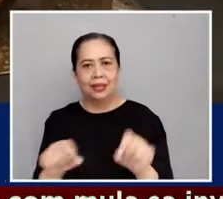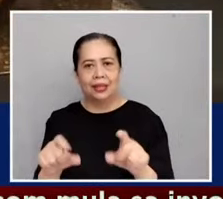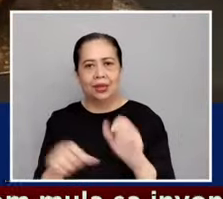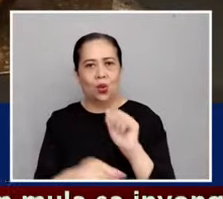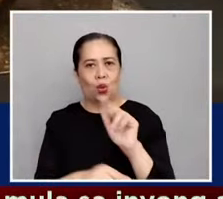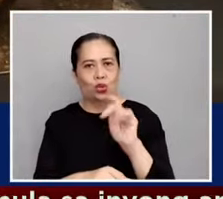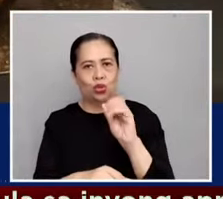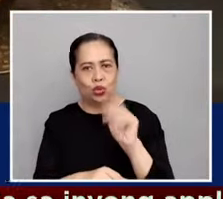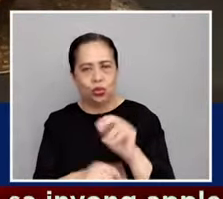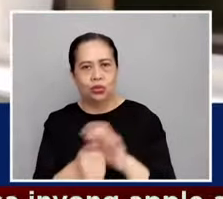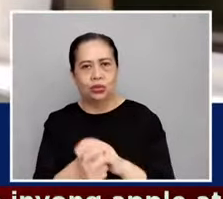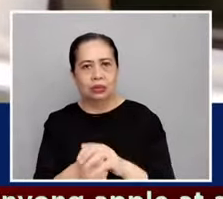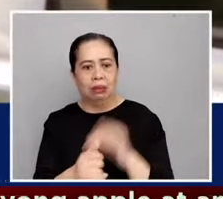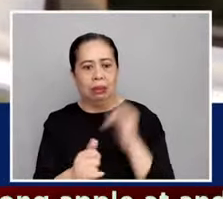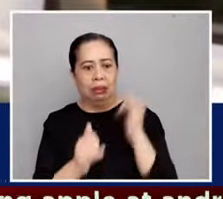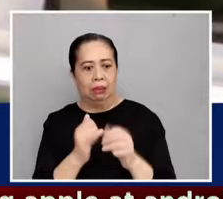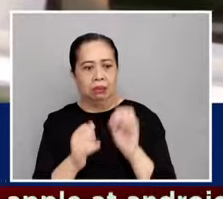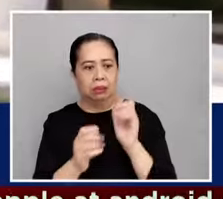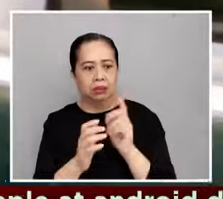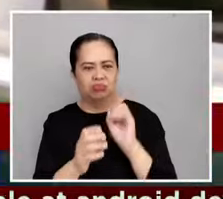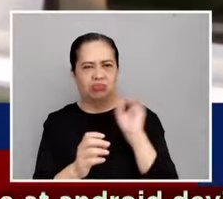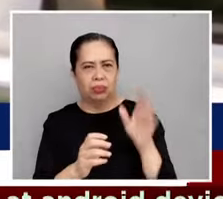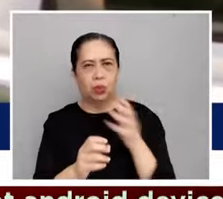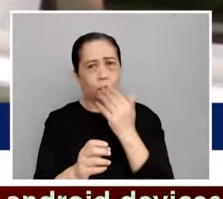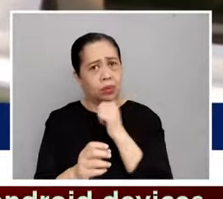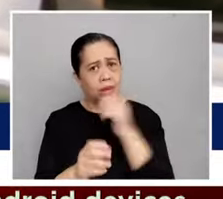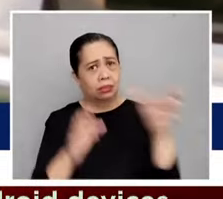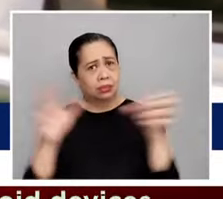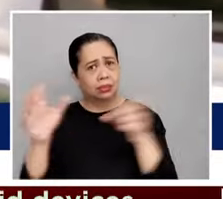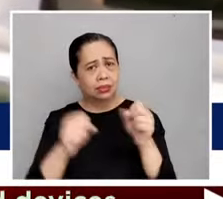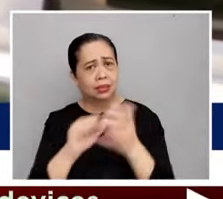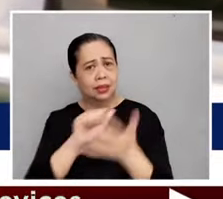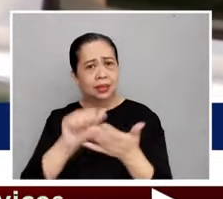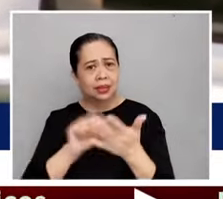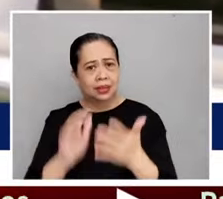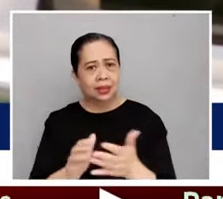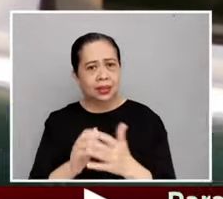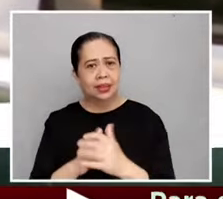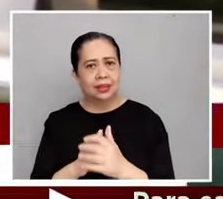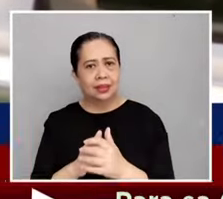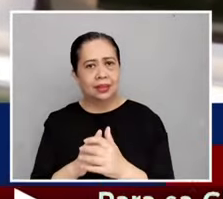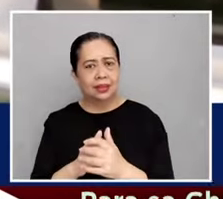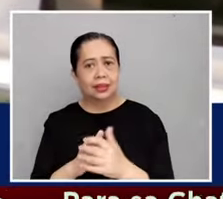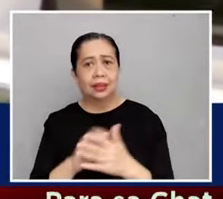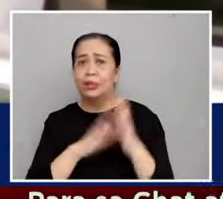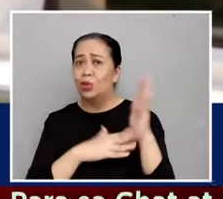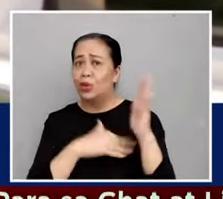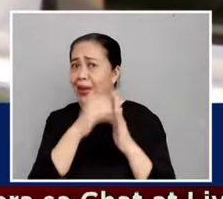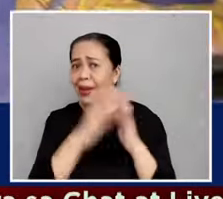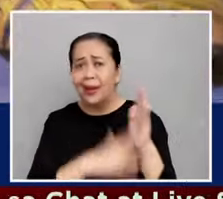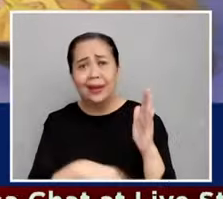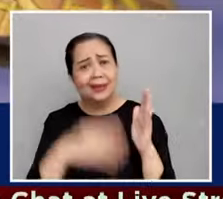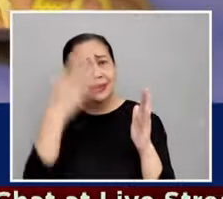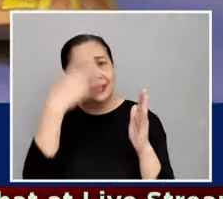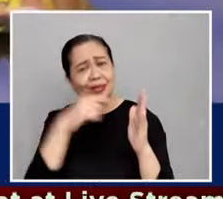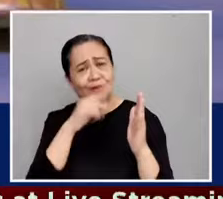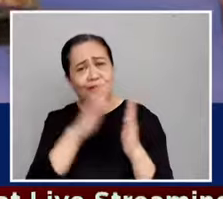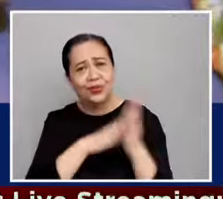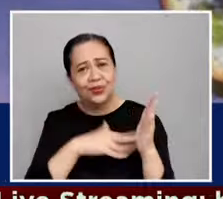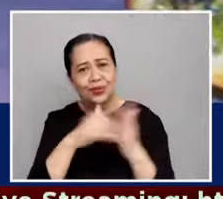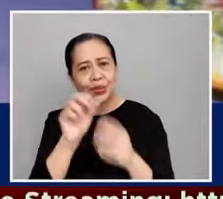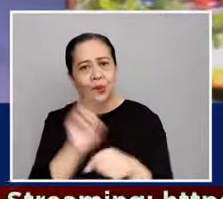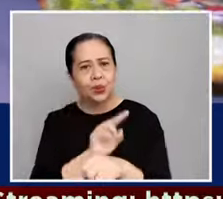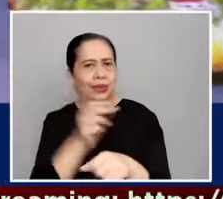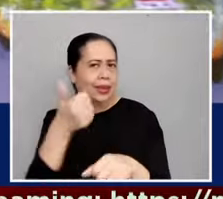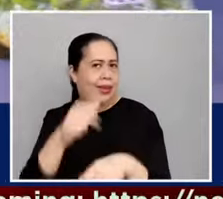nila yung mga last, naisip namin mag-commission kami ng mga artists na pinturahan. Ang gaganda talaga. Gumamit sila ng